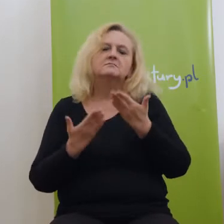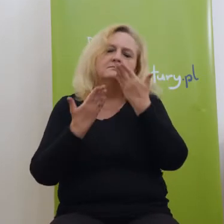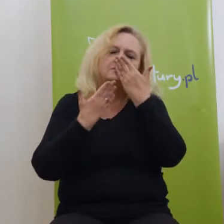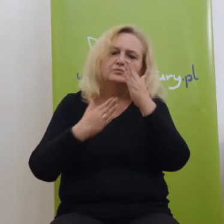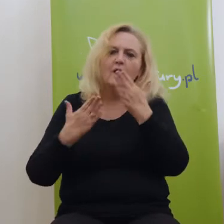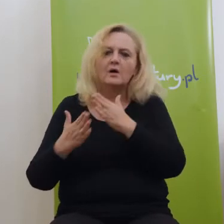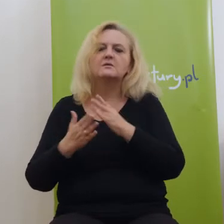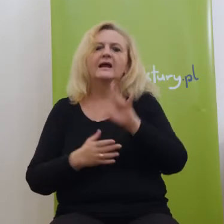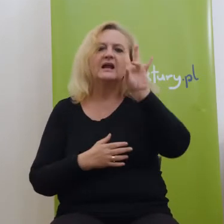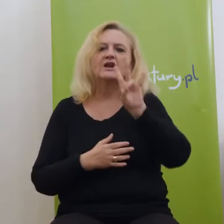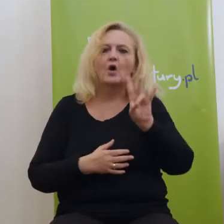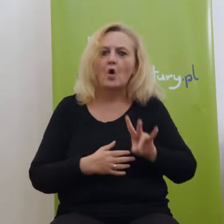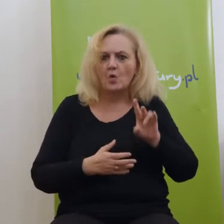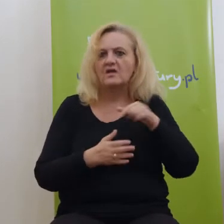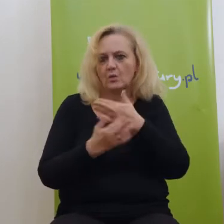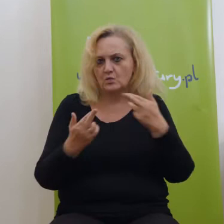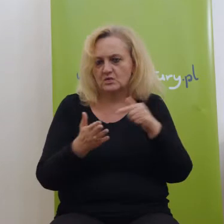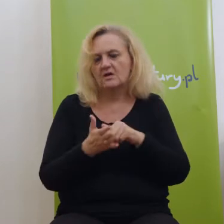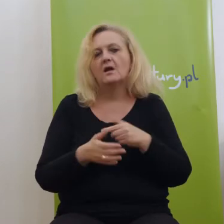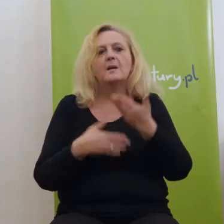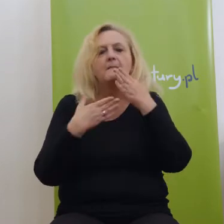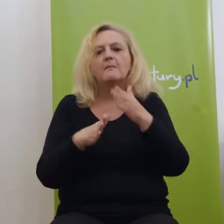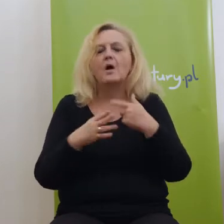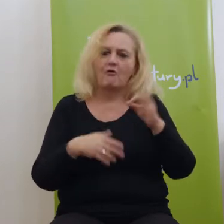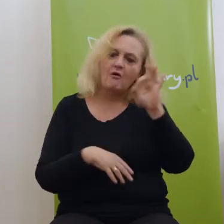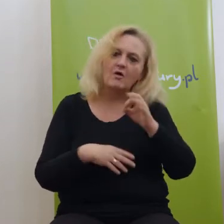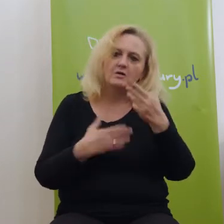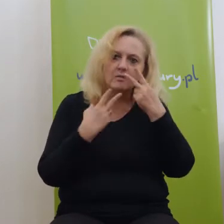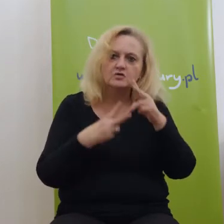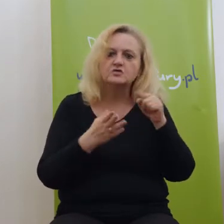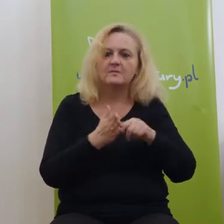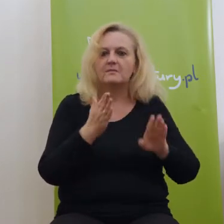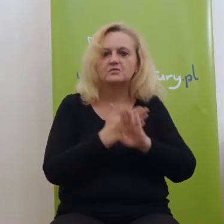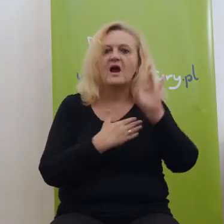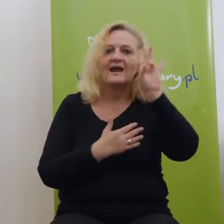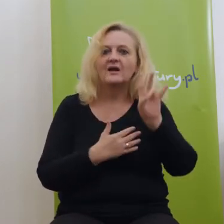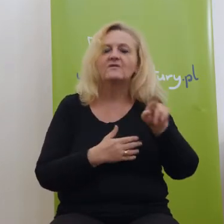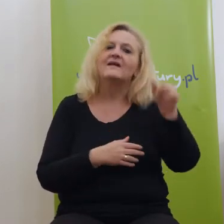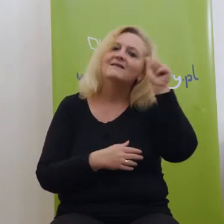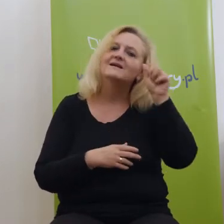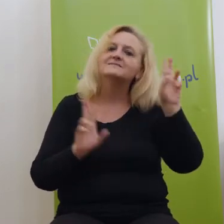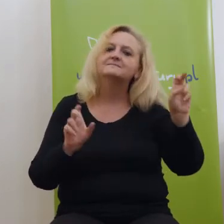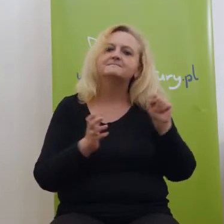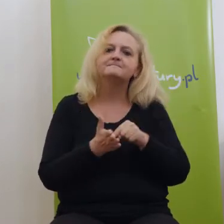on opowiadał o takiej ikonie, może Państwo kiedyś będziecie mieć okazję zobaczyć takie przedstawienie ikoniczne, które się nazywa